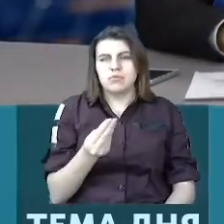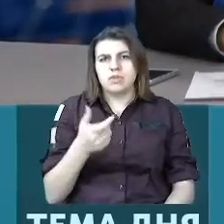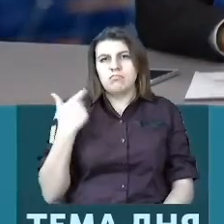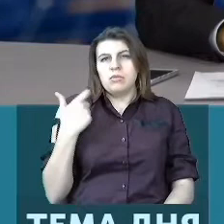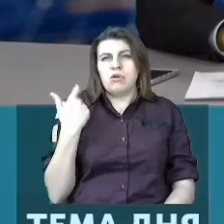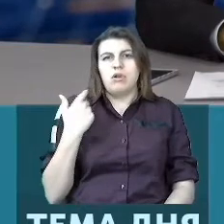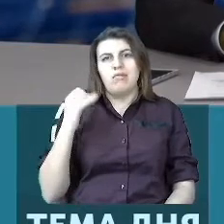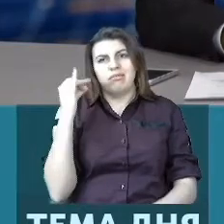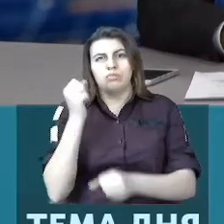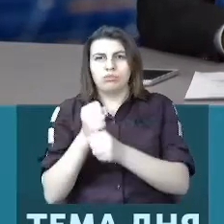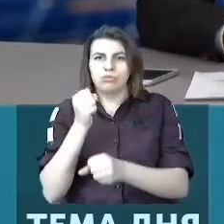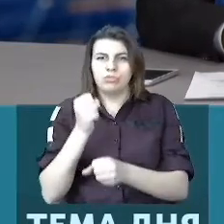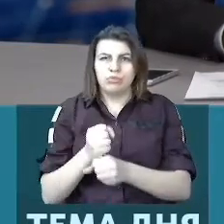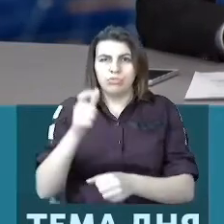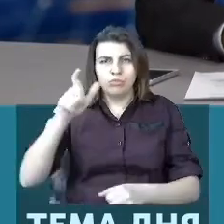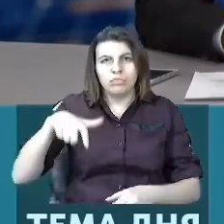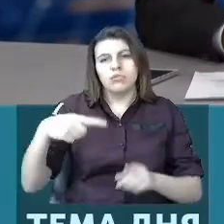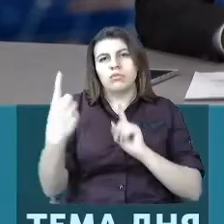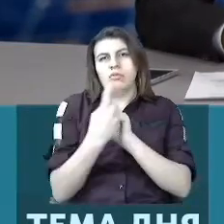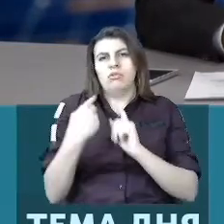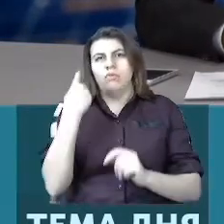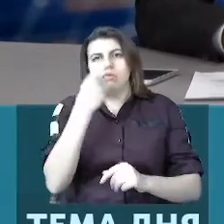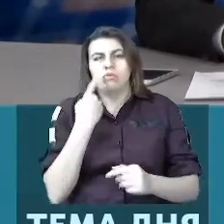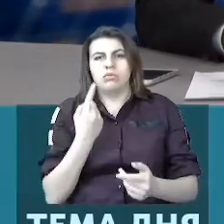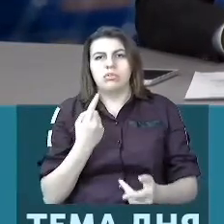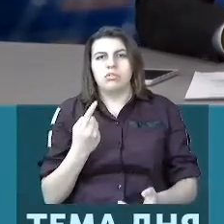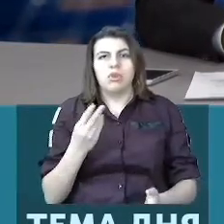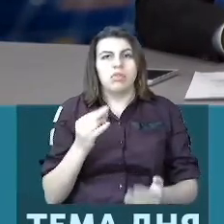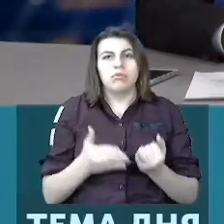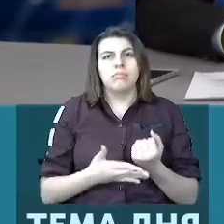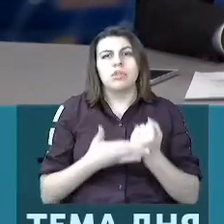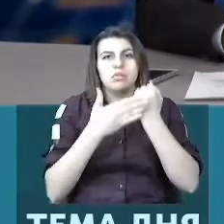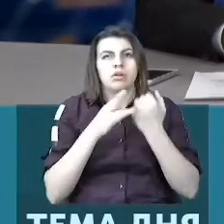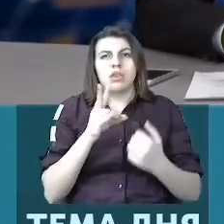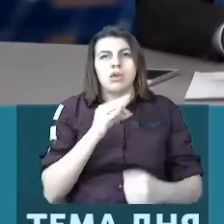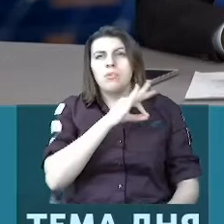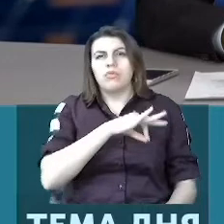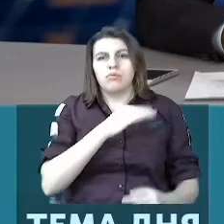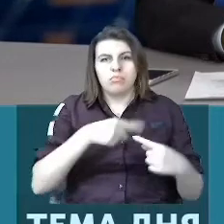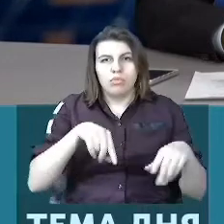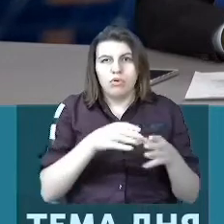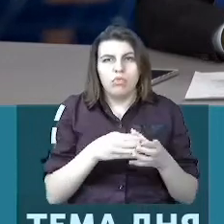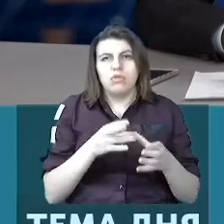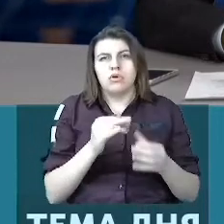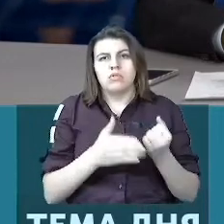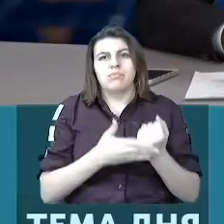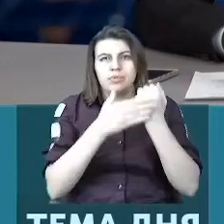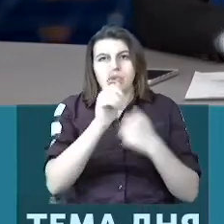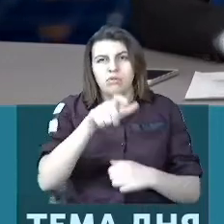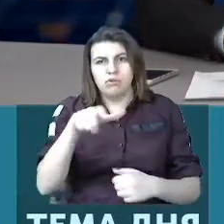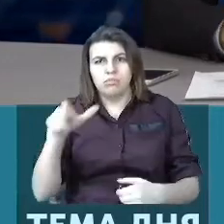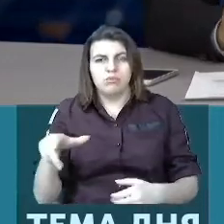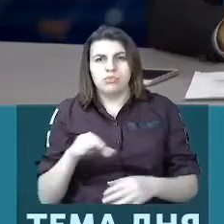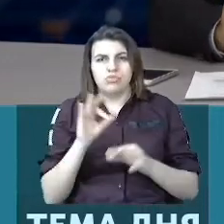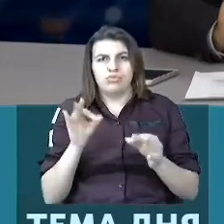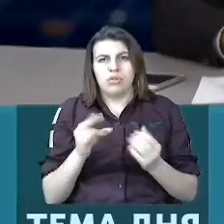не підтримує ані профспілки об'єднання, ані простих, вибачте, робітників, працівників. Почули